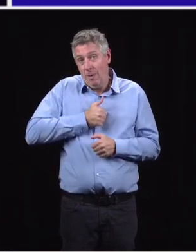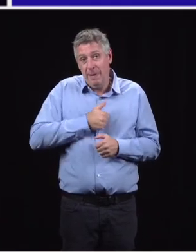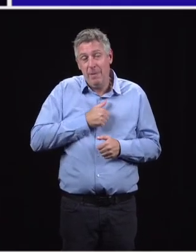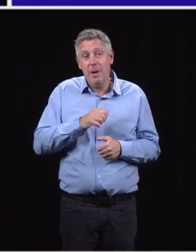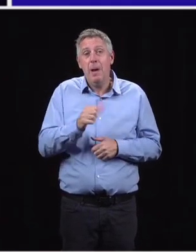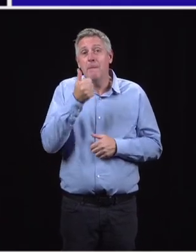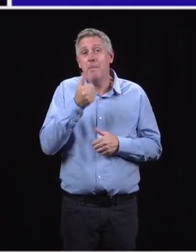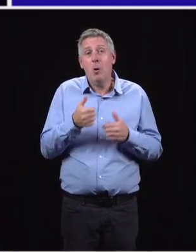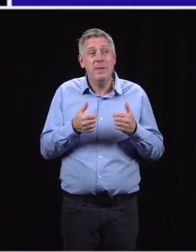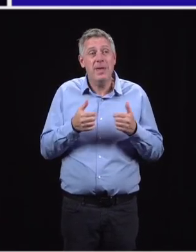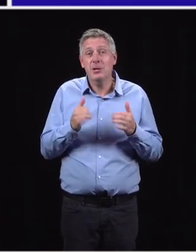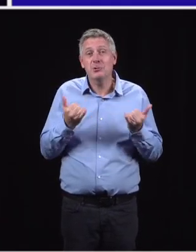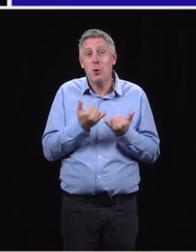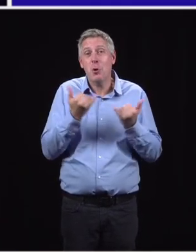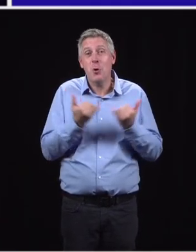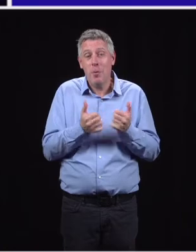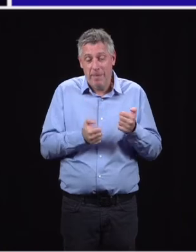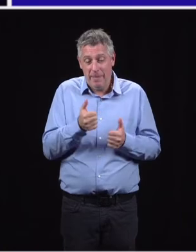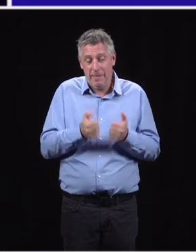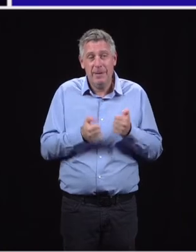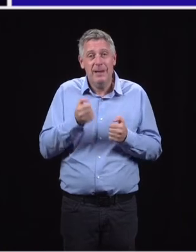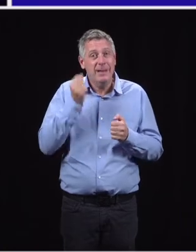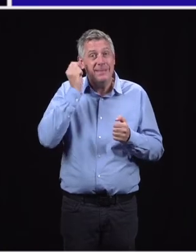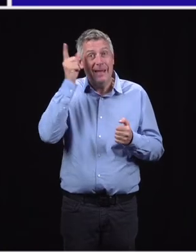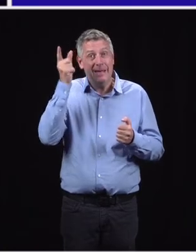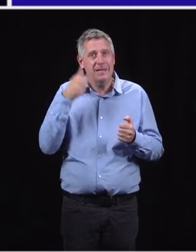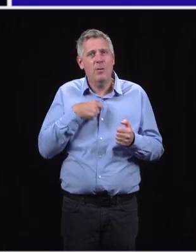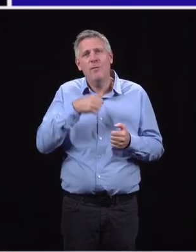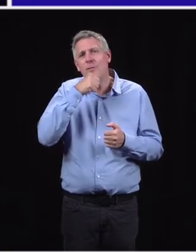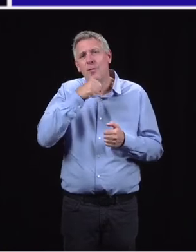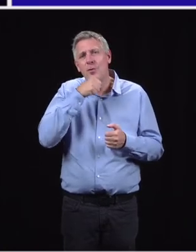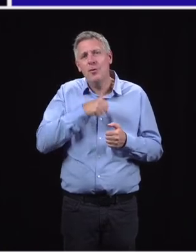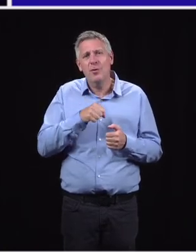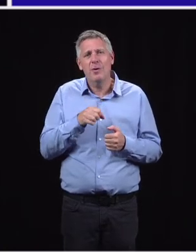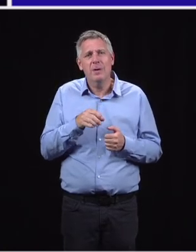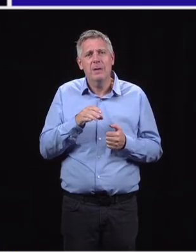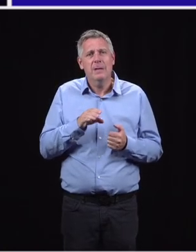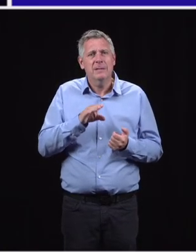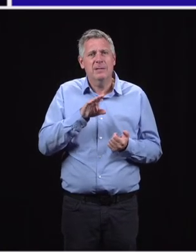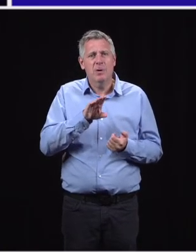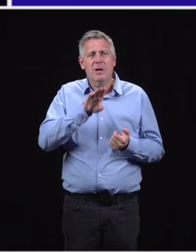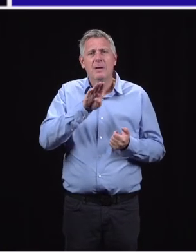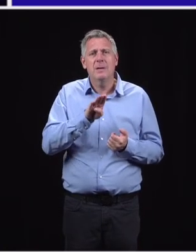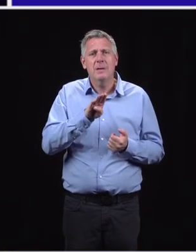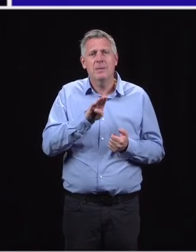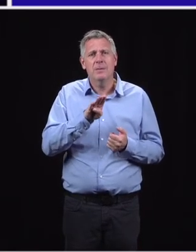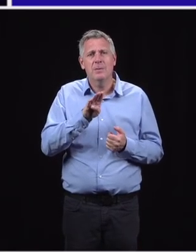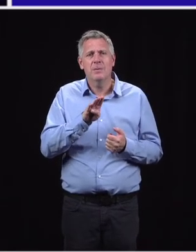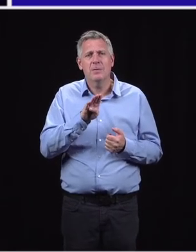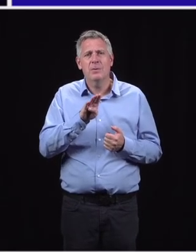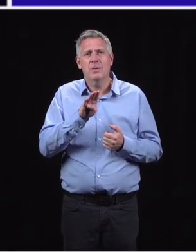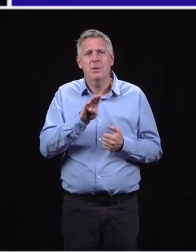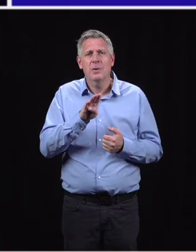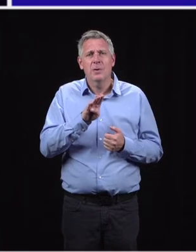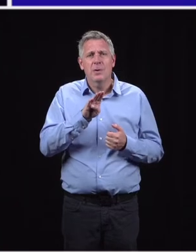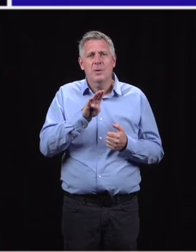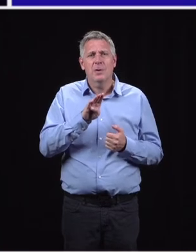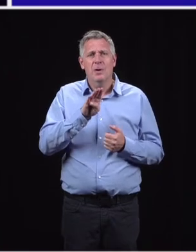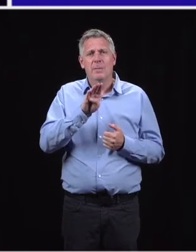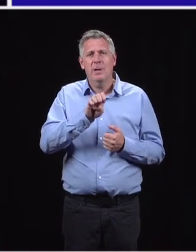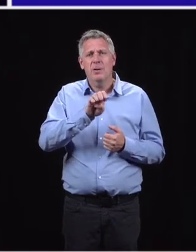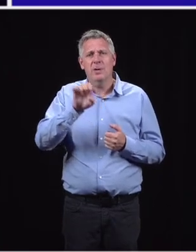jeu qui m'a fait ce déclic en réalité c'est un jeu maintenant qui est un peu vieux qui s'appelle Beyond Good et Nivelles qui a été fait par Ubisoft ah ça c'est un jeu pour moi je crois